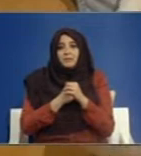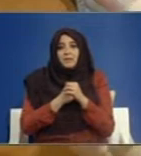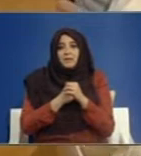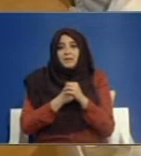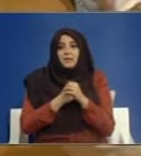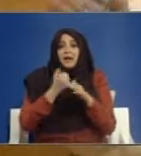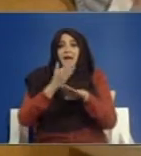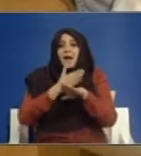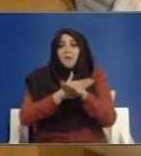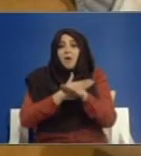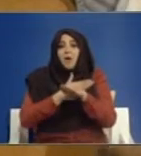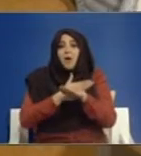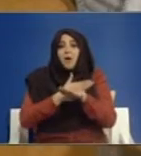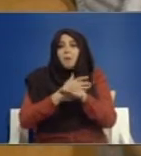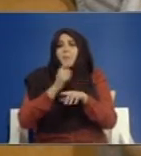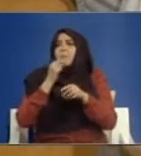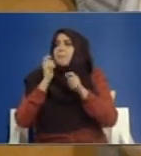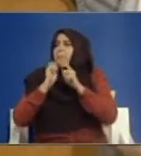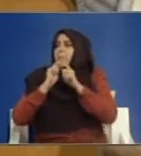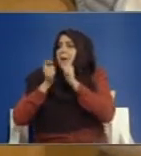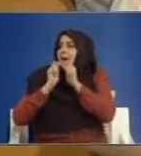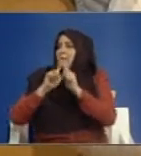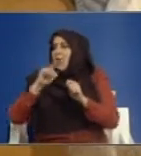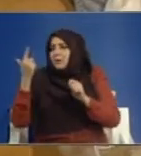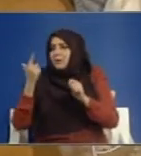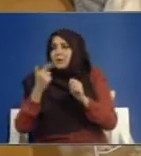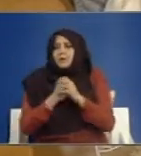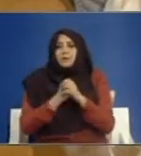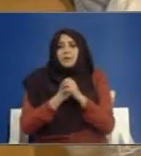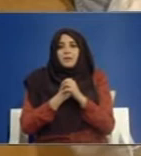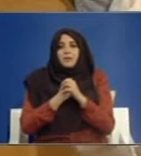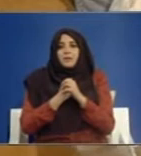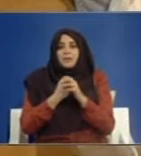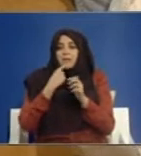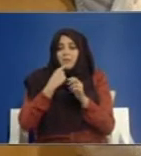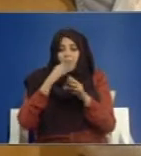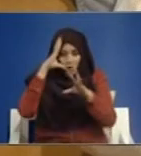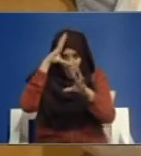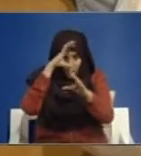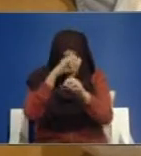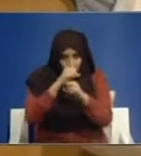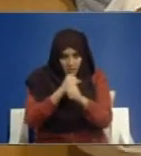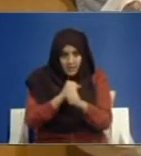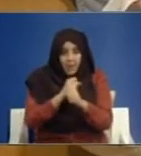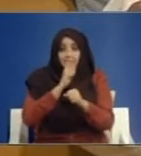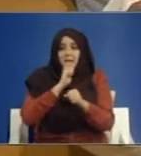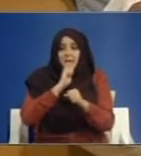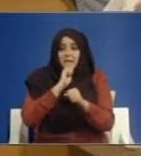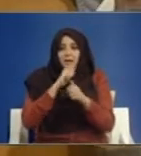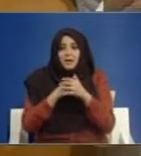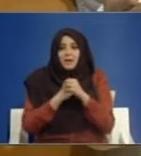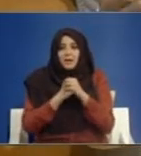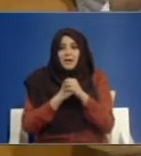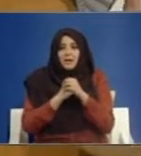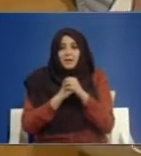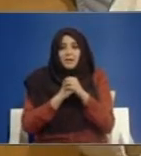لم يتكلم، بعض الروايات على خلاف روايات ما لم يتكلم، مش معناتها؟ معناتها الإنسان